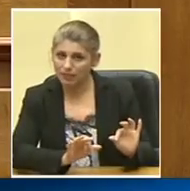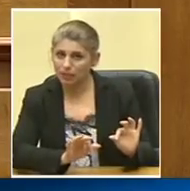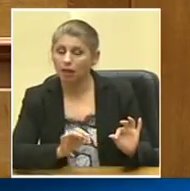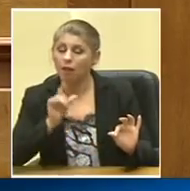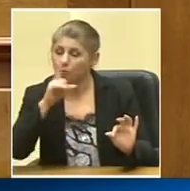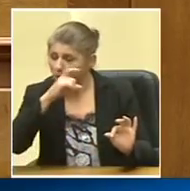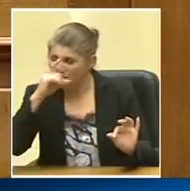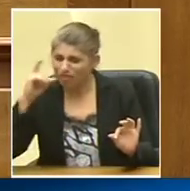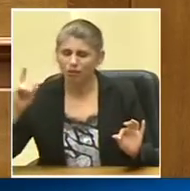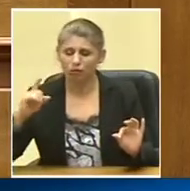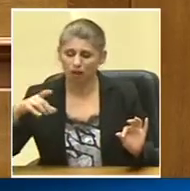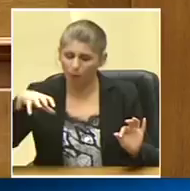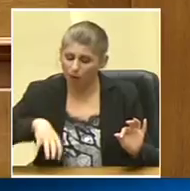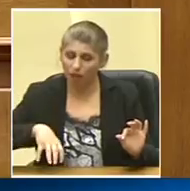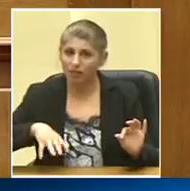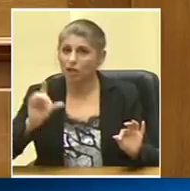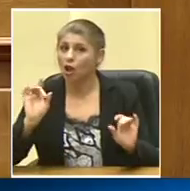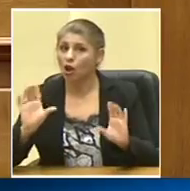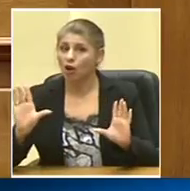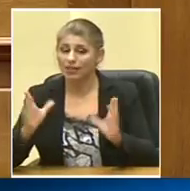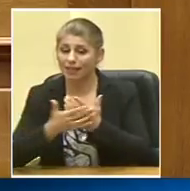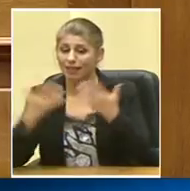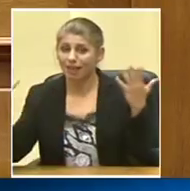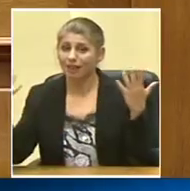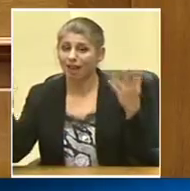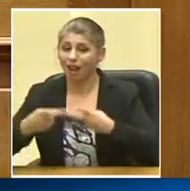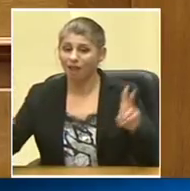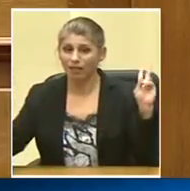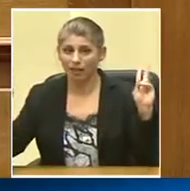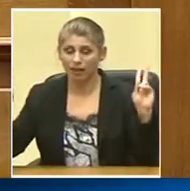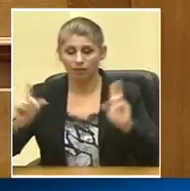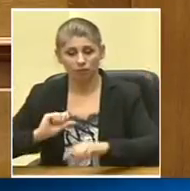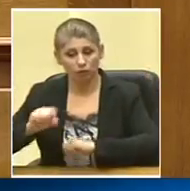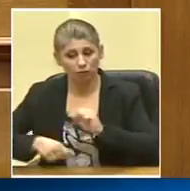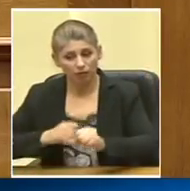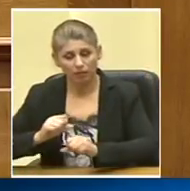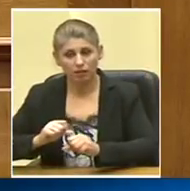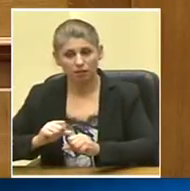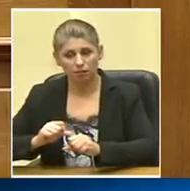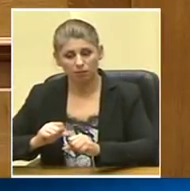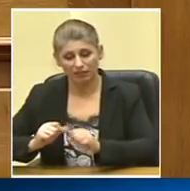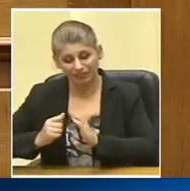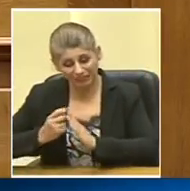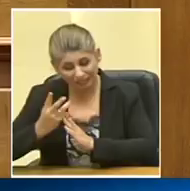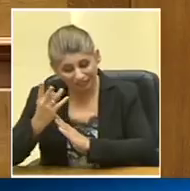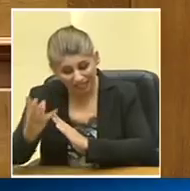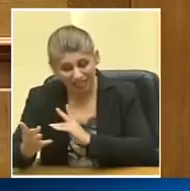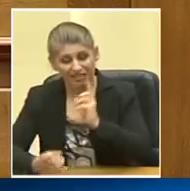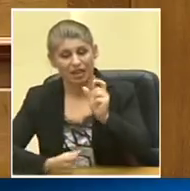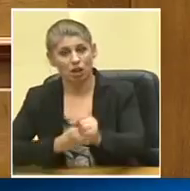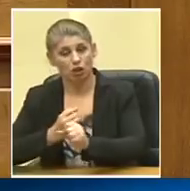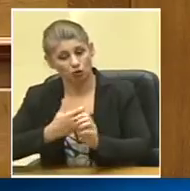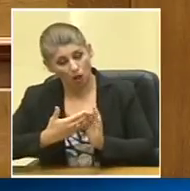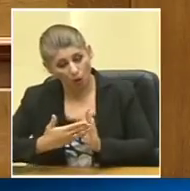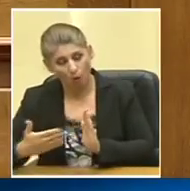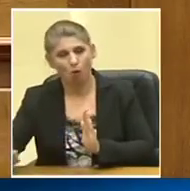δύσκολες περιόδους και χωρίς τα χέρια μας να είναι ελεύθερα επιχειρήσαμε όλη αυτή την τετραετία προς την κατεύθυνση